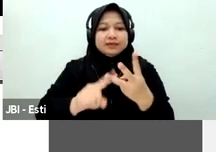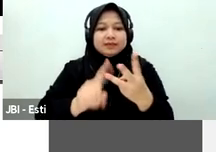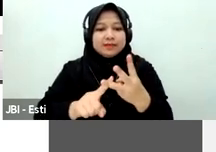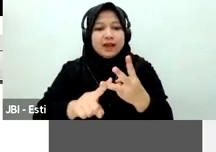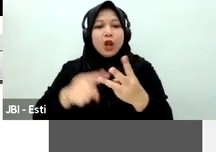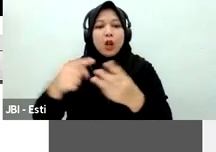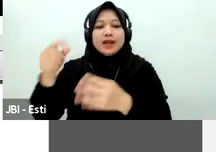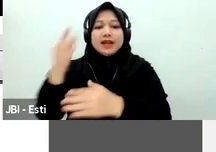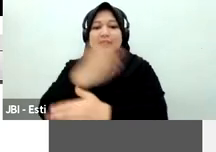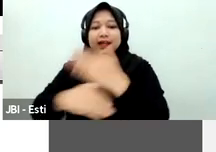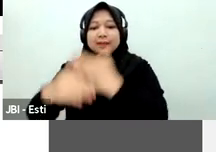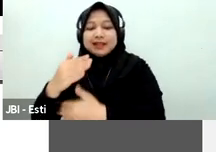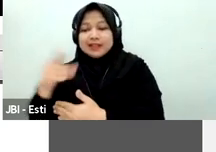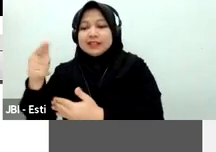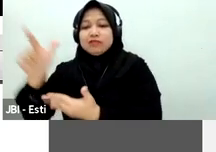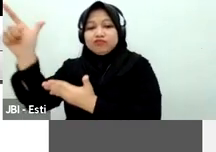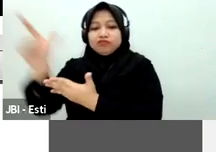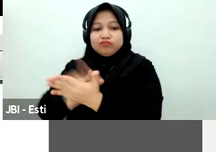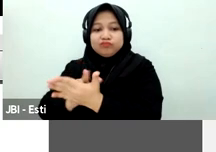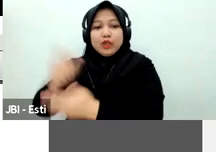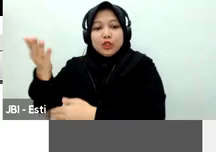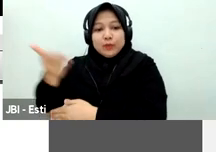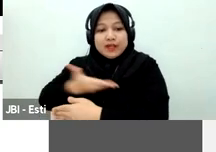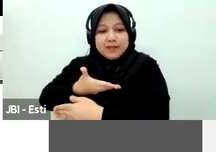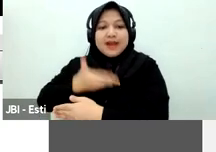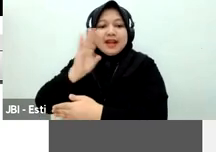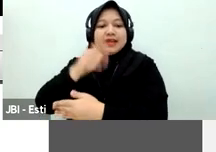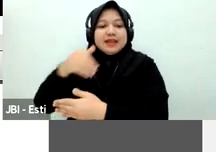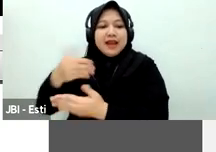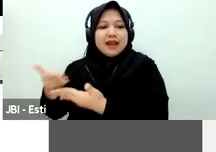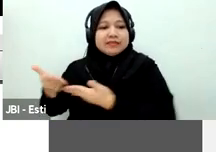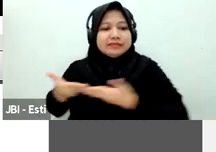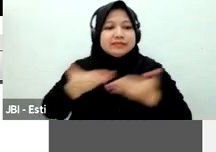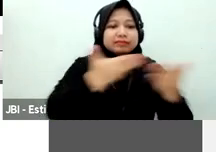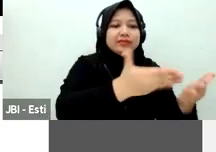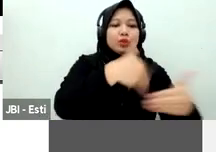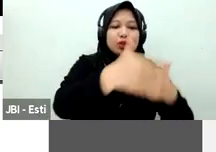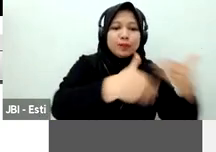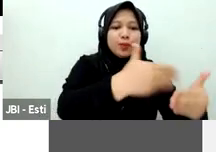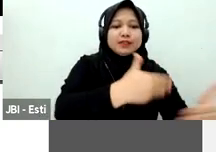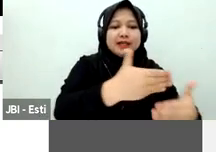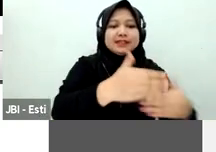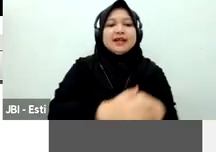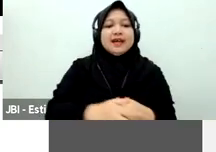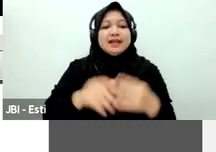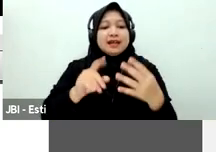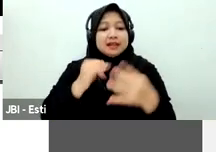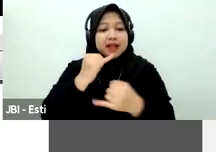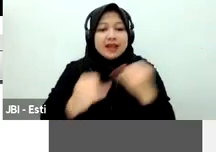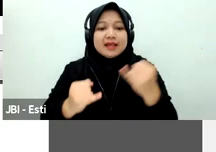kepada pihak-pihak terkait dan membangun jaringan eh water pengalaman